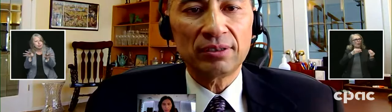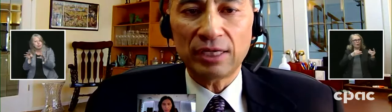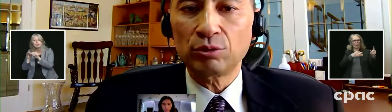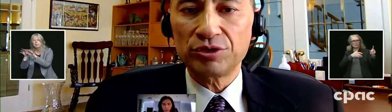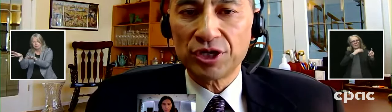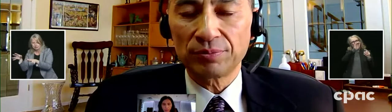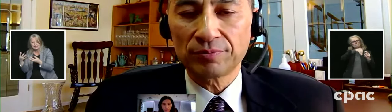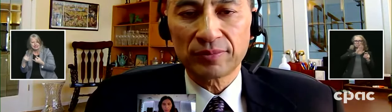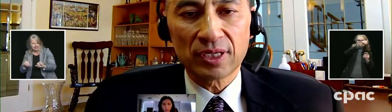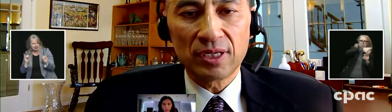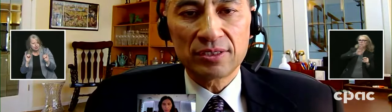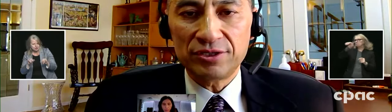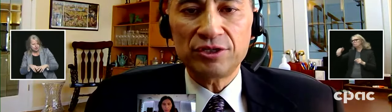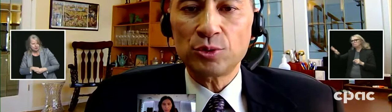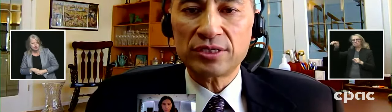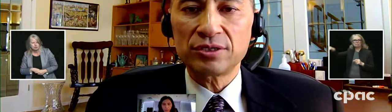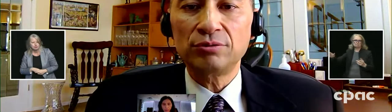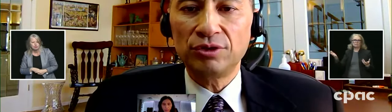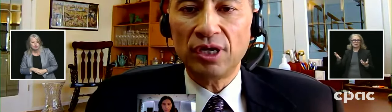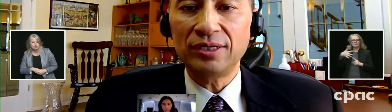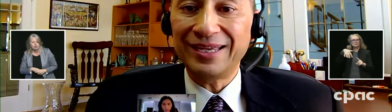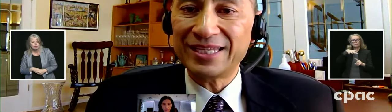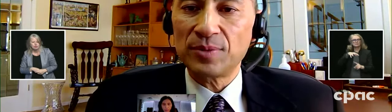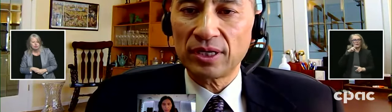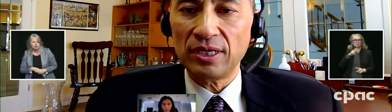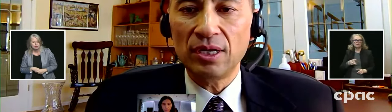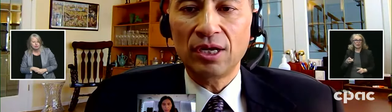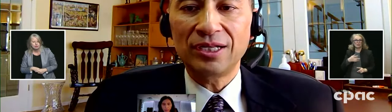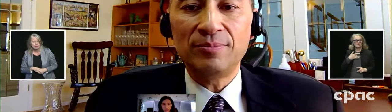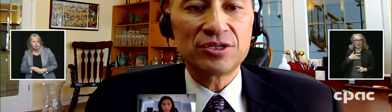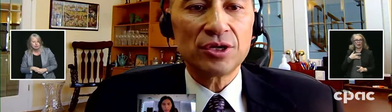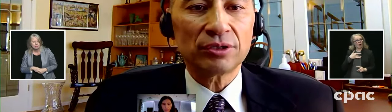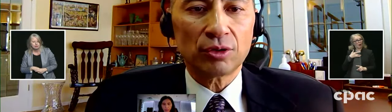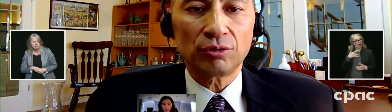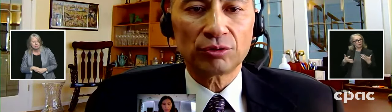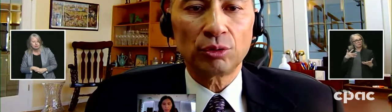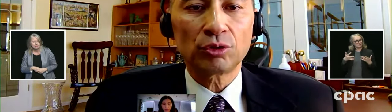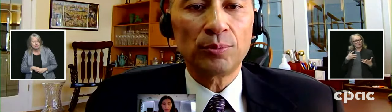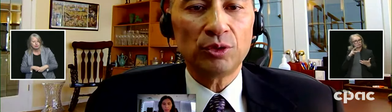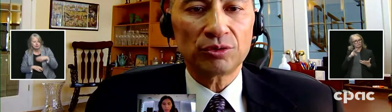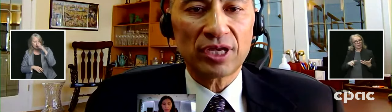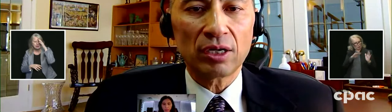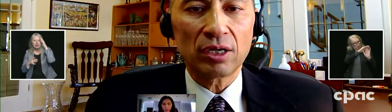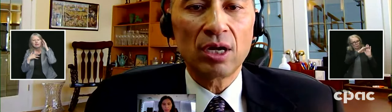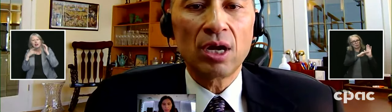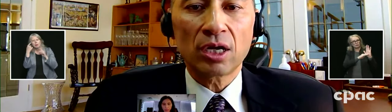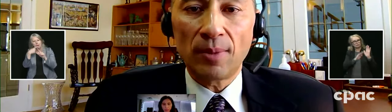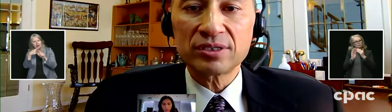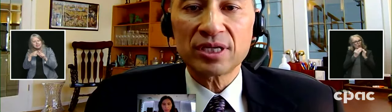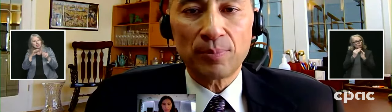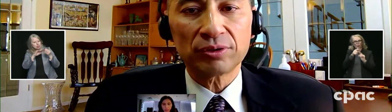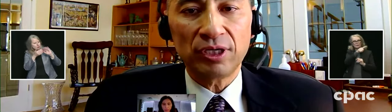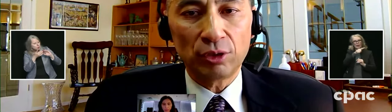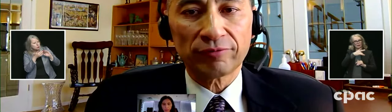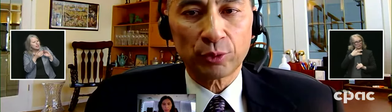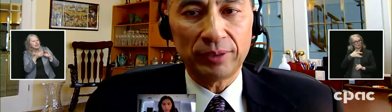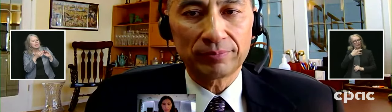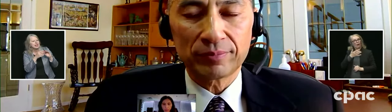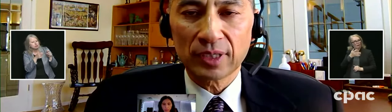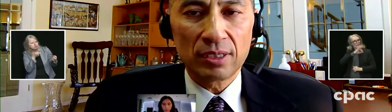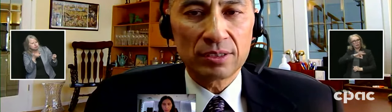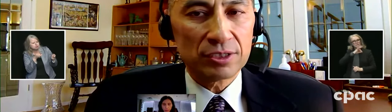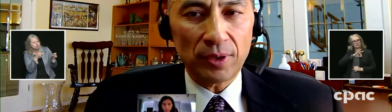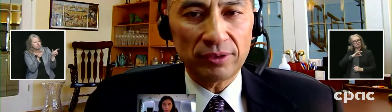l'apparition d'éclosions. Cette situation nous donne à espérer les mesures de contrôle communautaire commencent à porter leurs